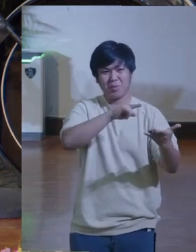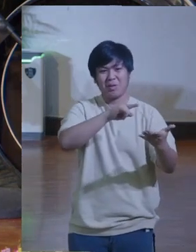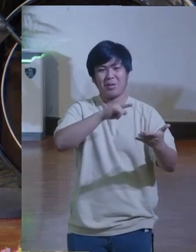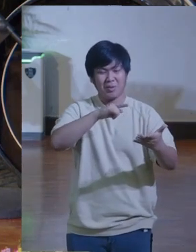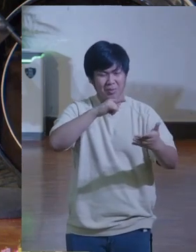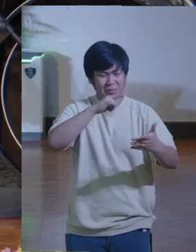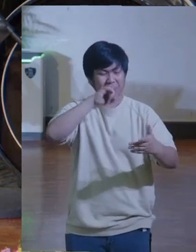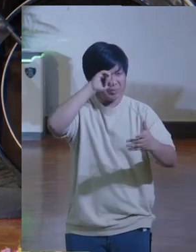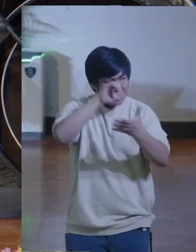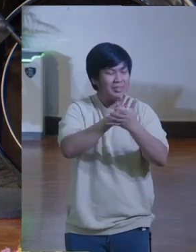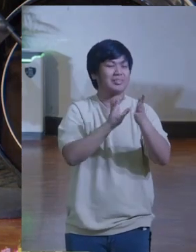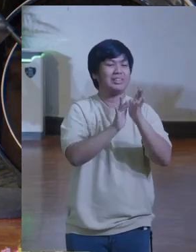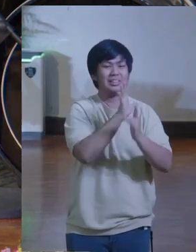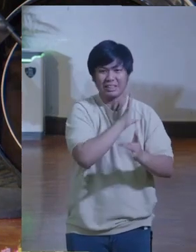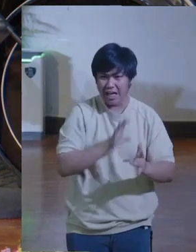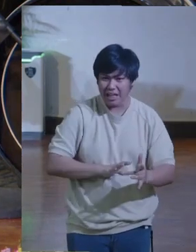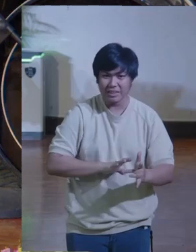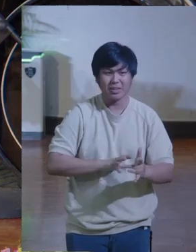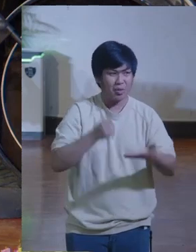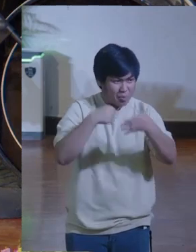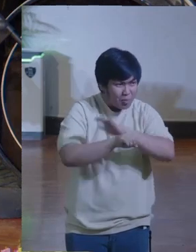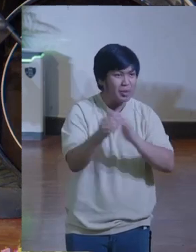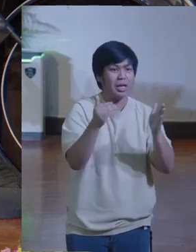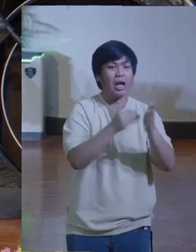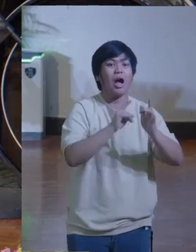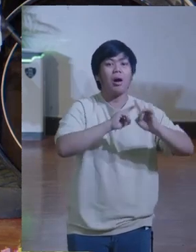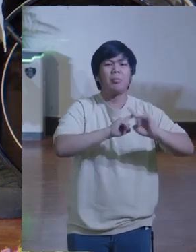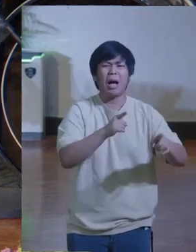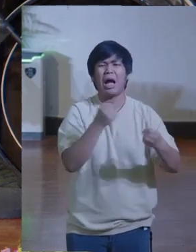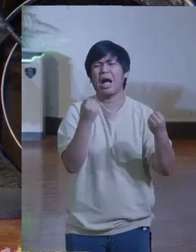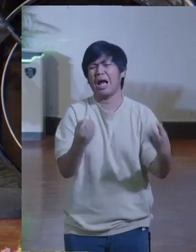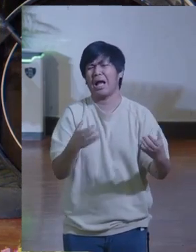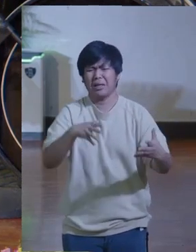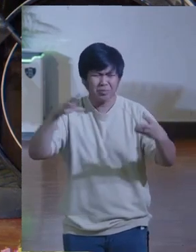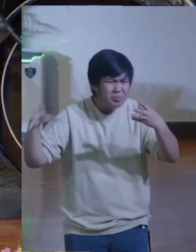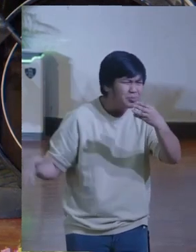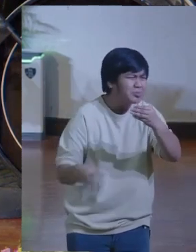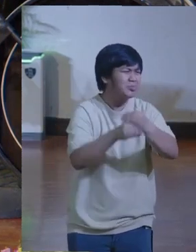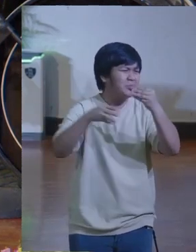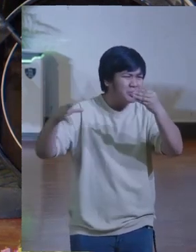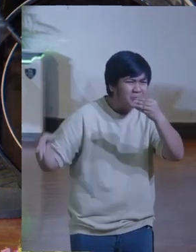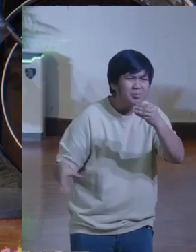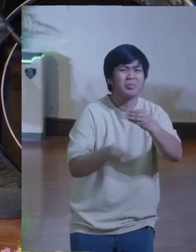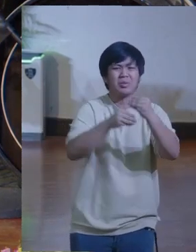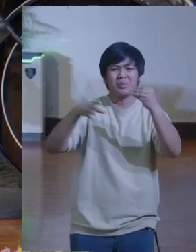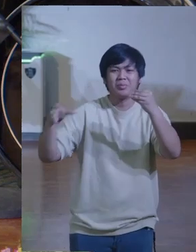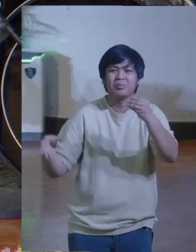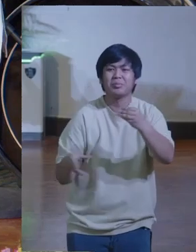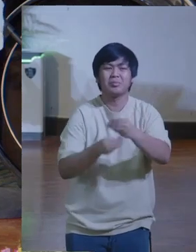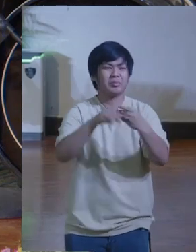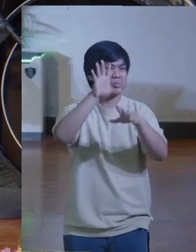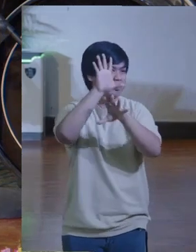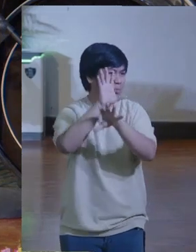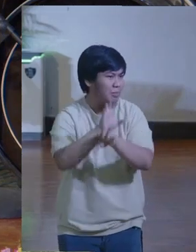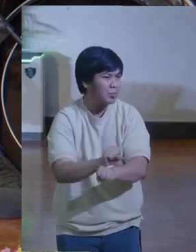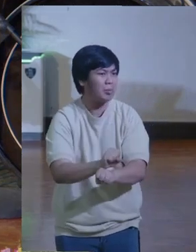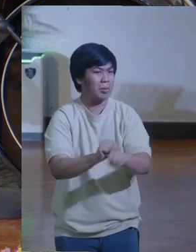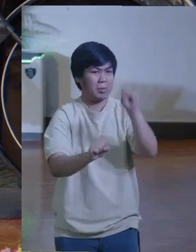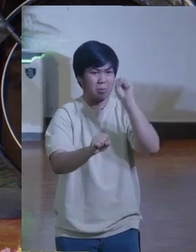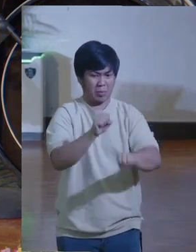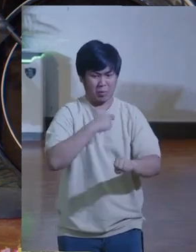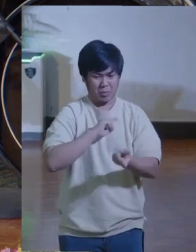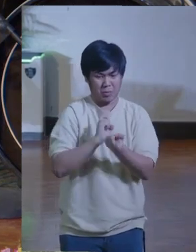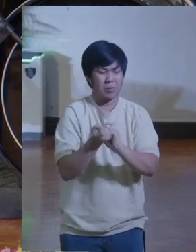kay Kristo Jesus. Pero naniniwala din sila na dagdag sa pananampalataya kay Kristo Jesus,